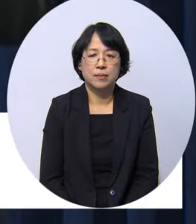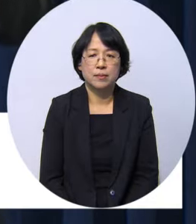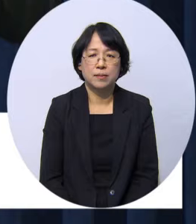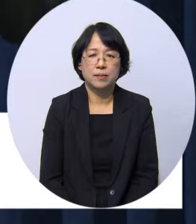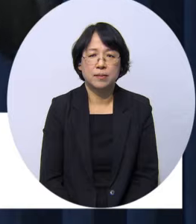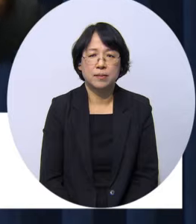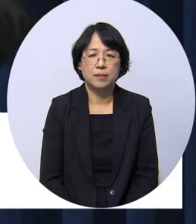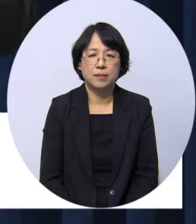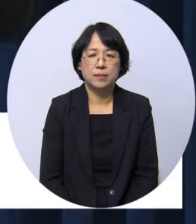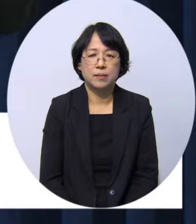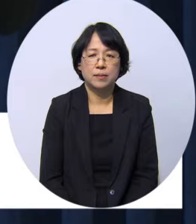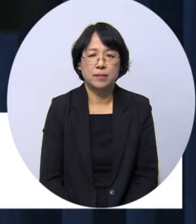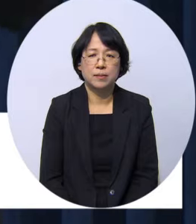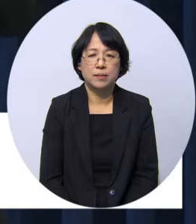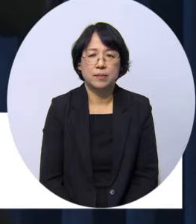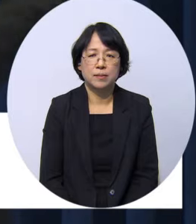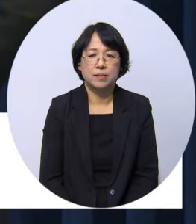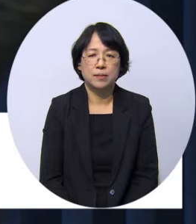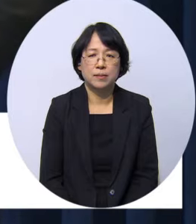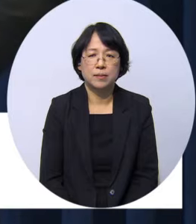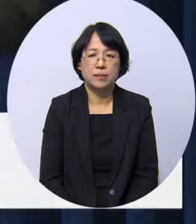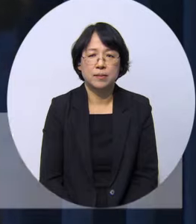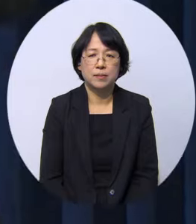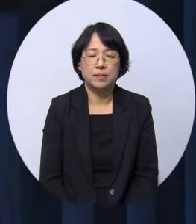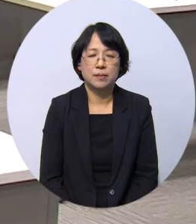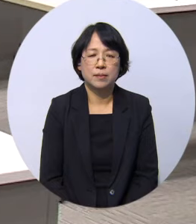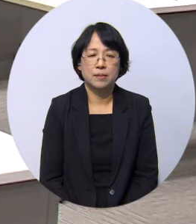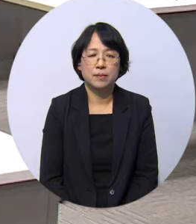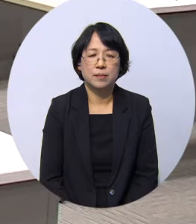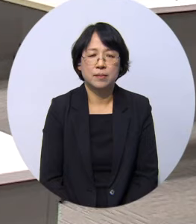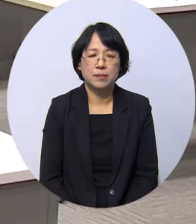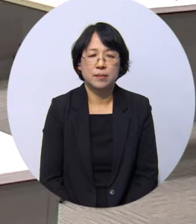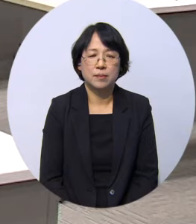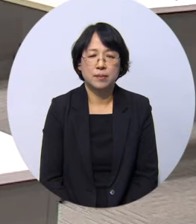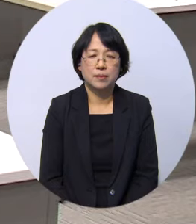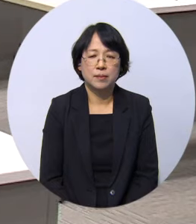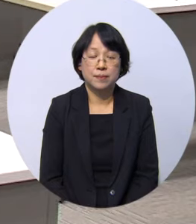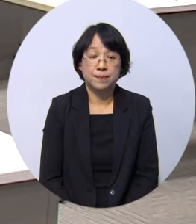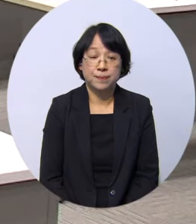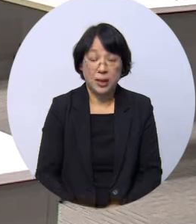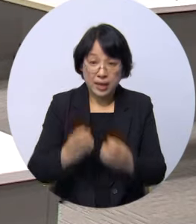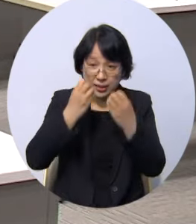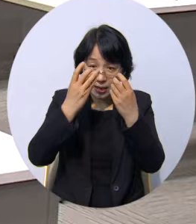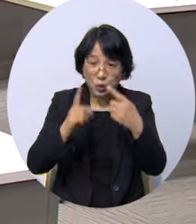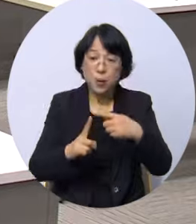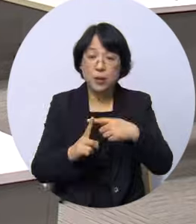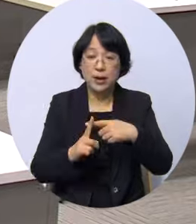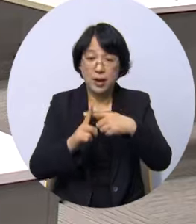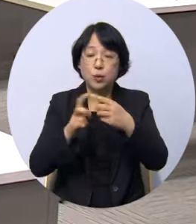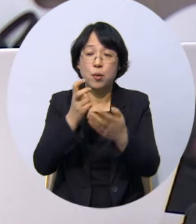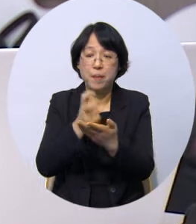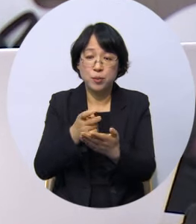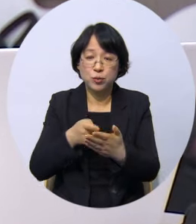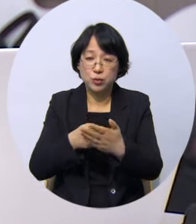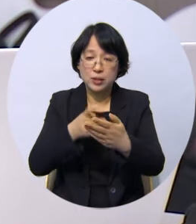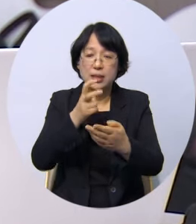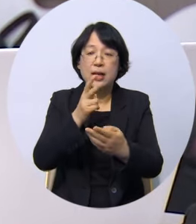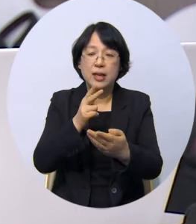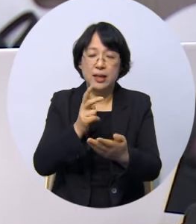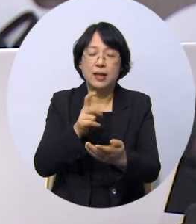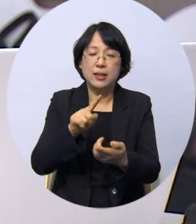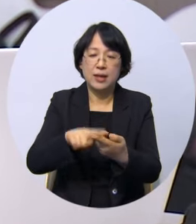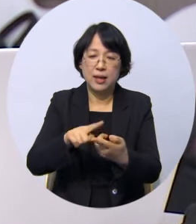경력 개발을 지원해 나갈 것입니다 아울러 정부는 새로운 간호법 추진에 대한 간호 협회의